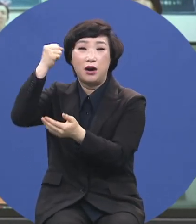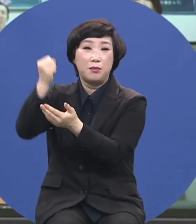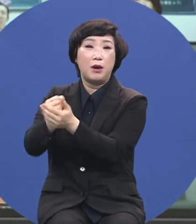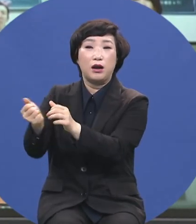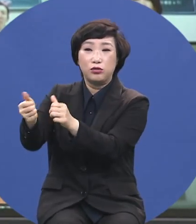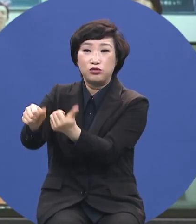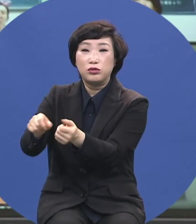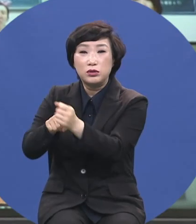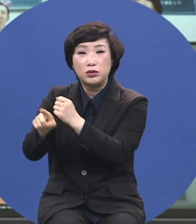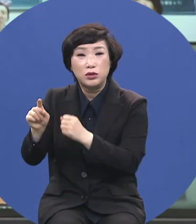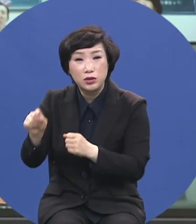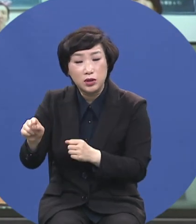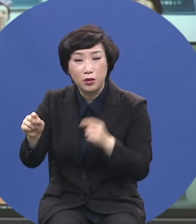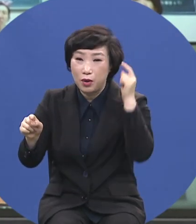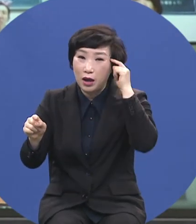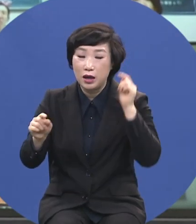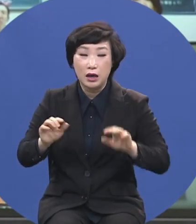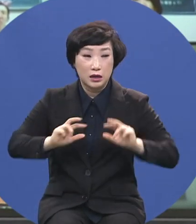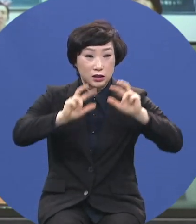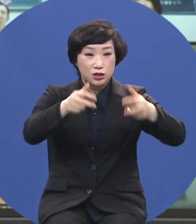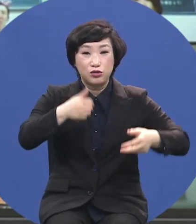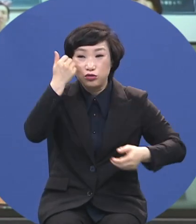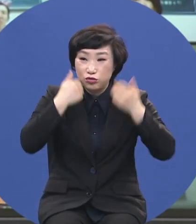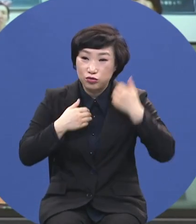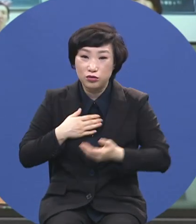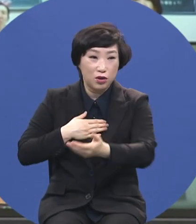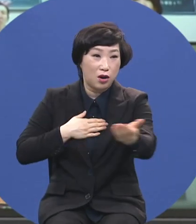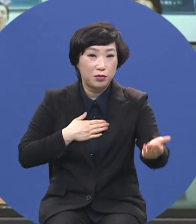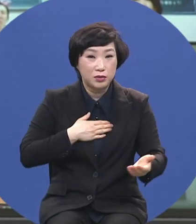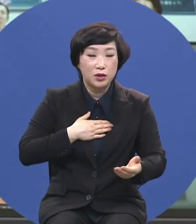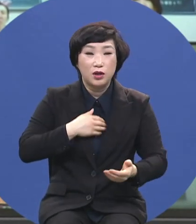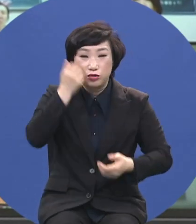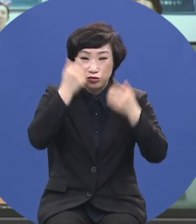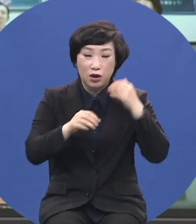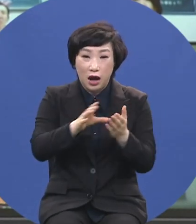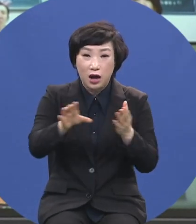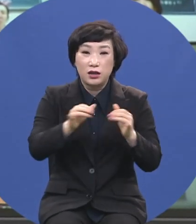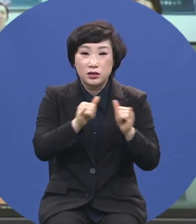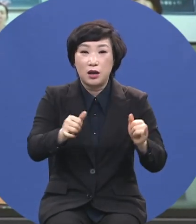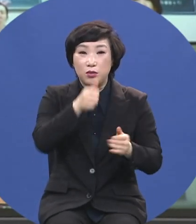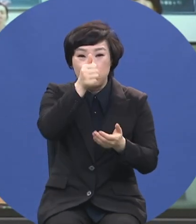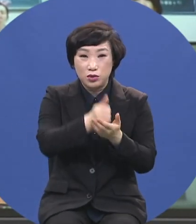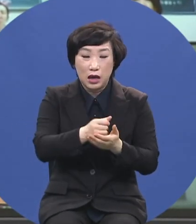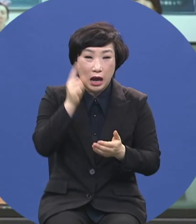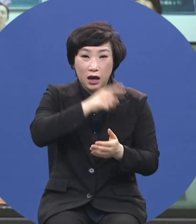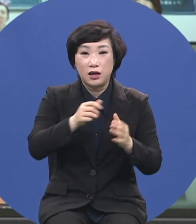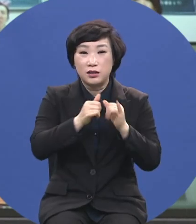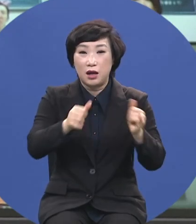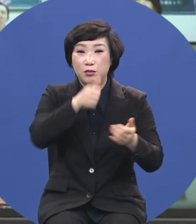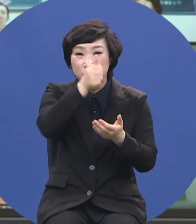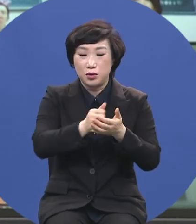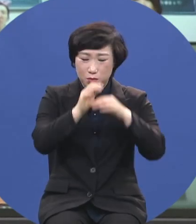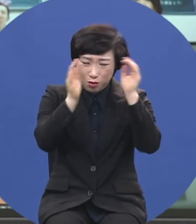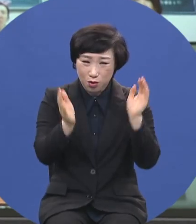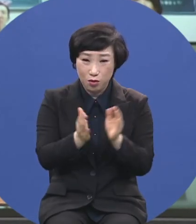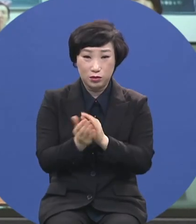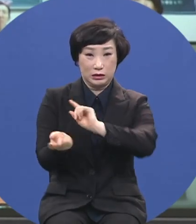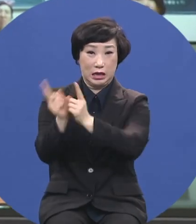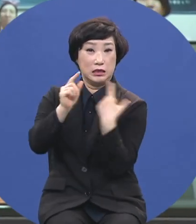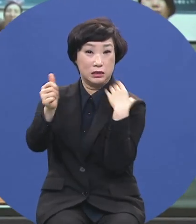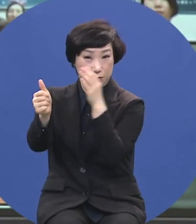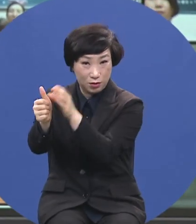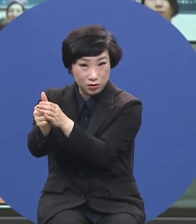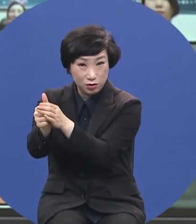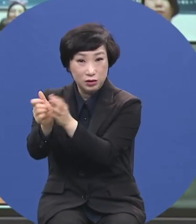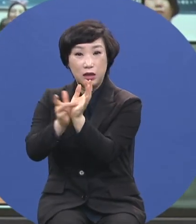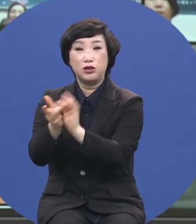죽은 의미는 이 지구상에 어떤 행악자의 죄라도 다 짊어지고